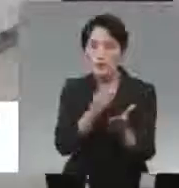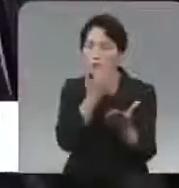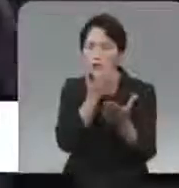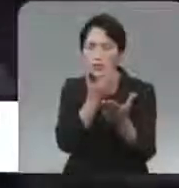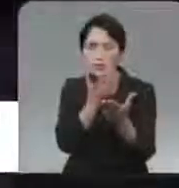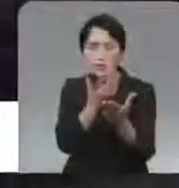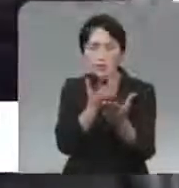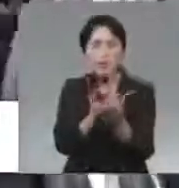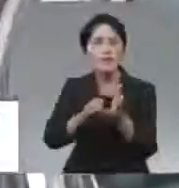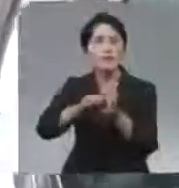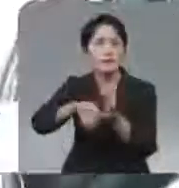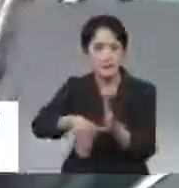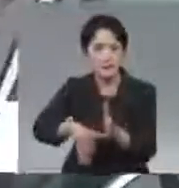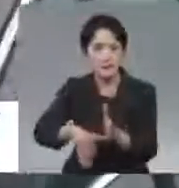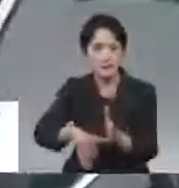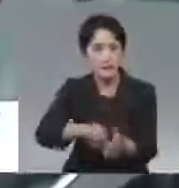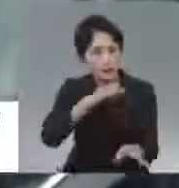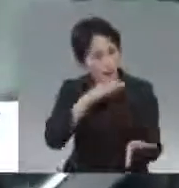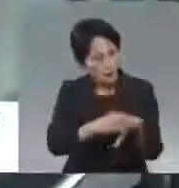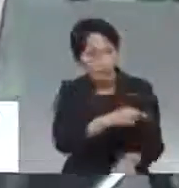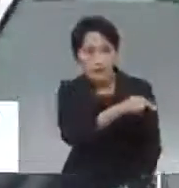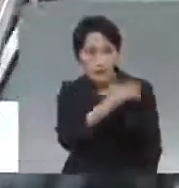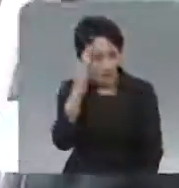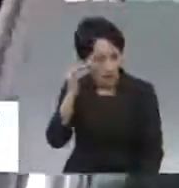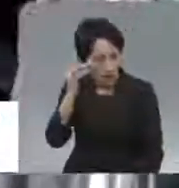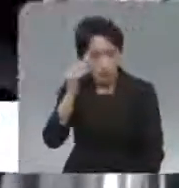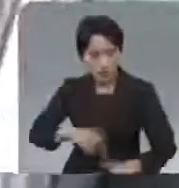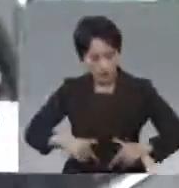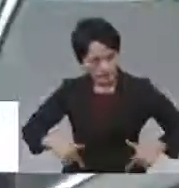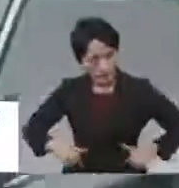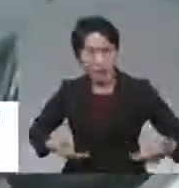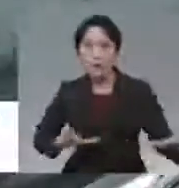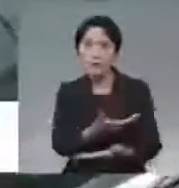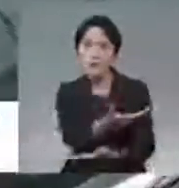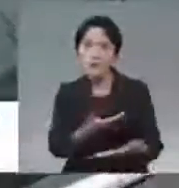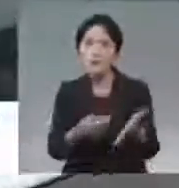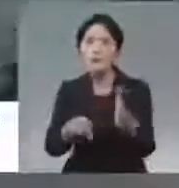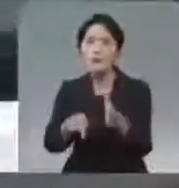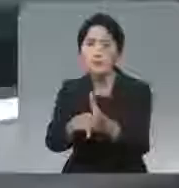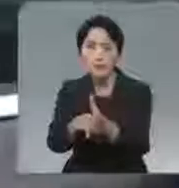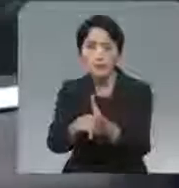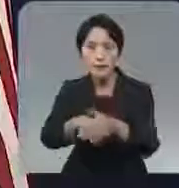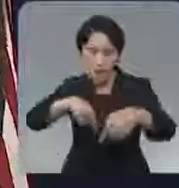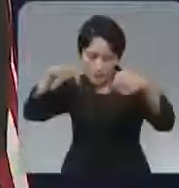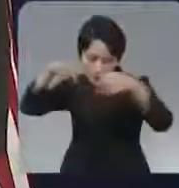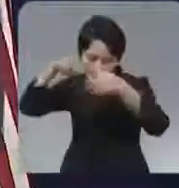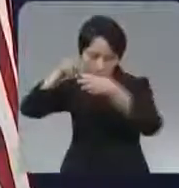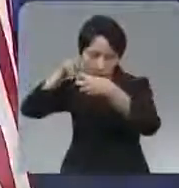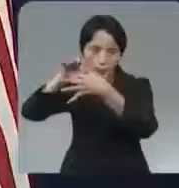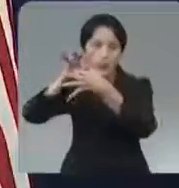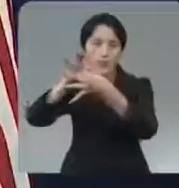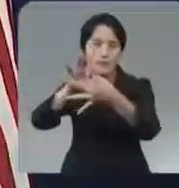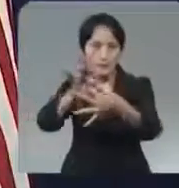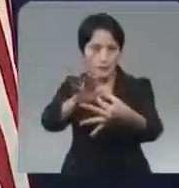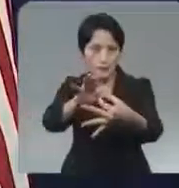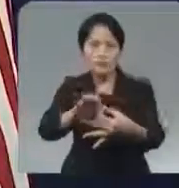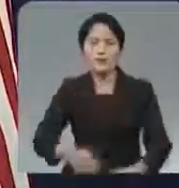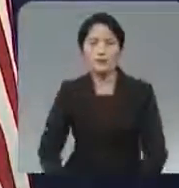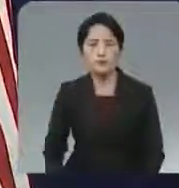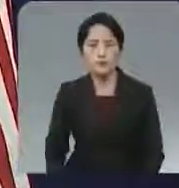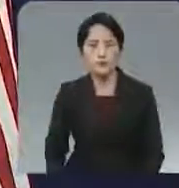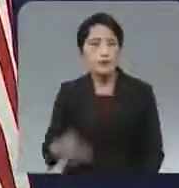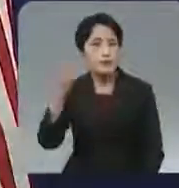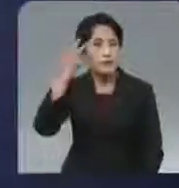からのアメリカ軍の撤退イランとの核合意の立て直しに向けた交渉とともに売電大統領が